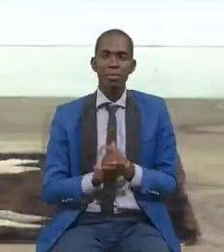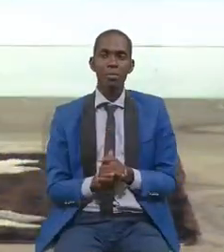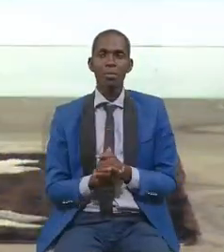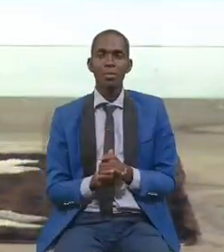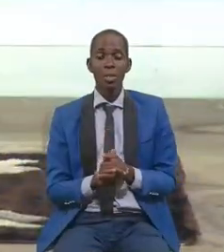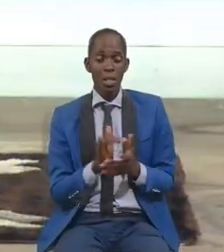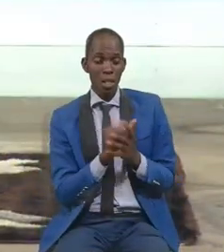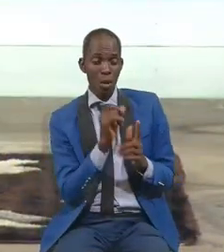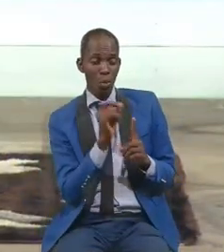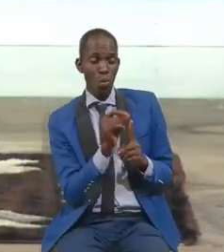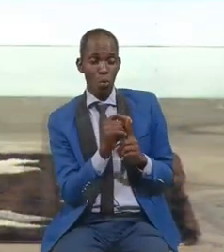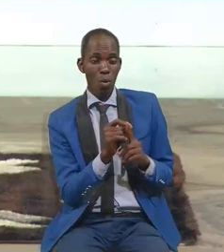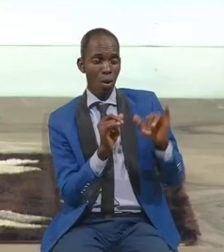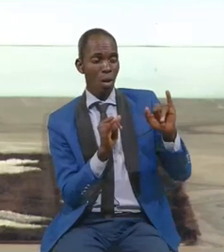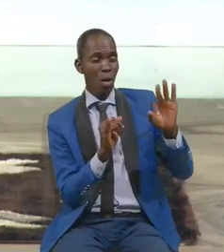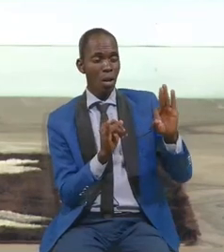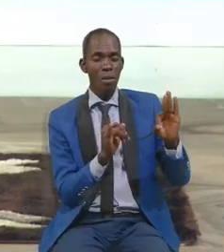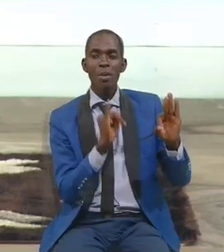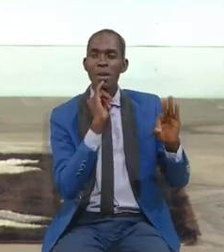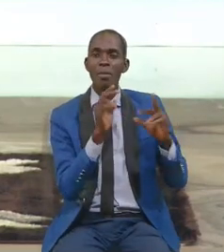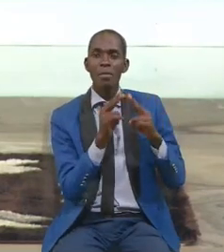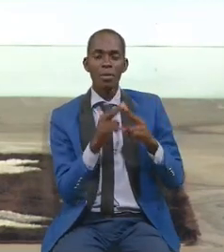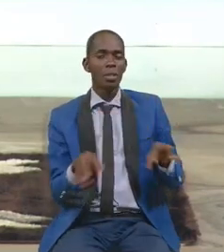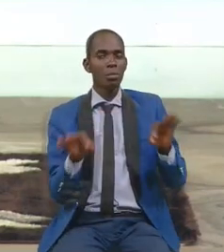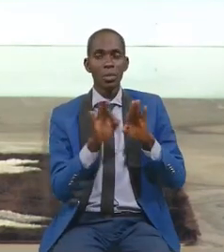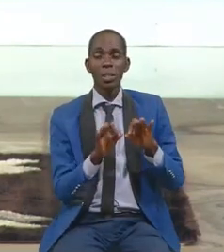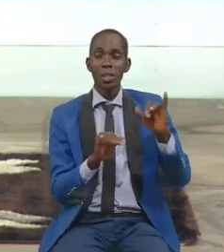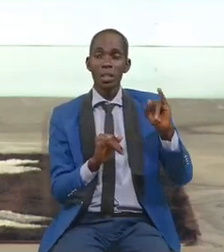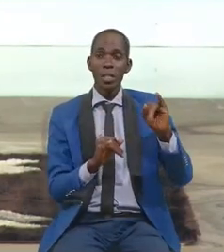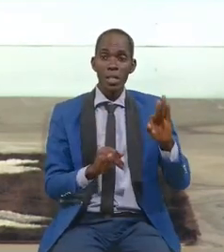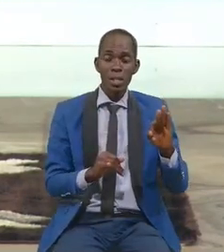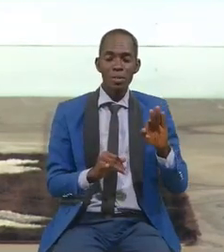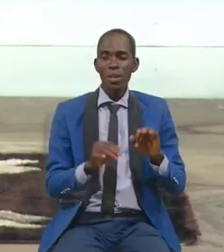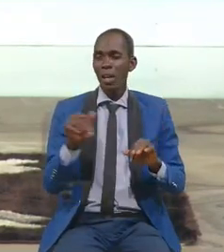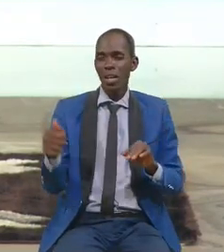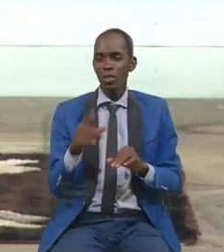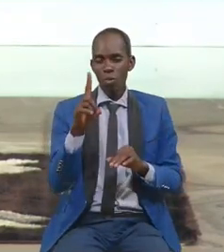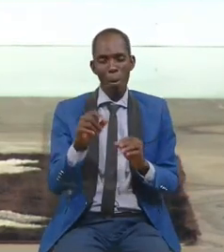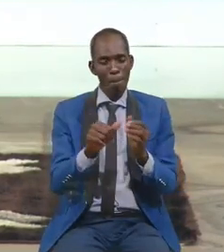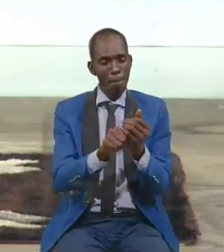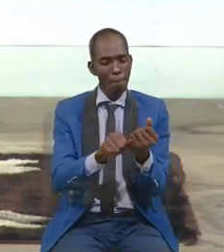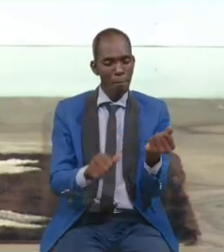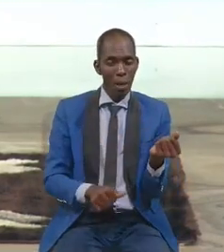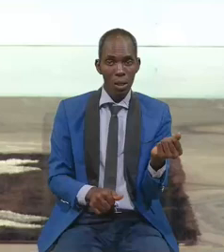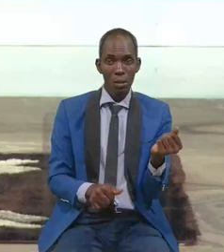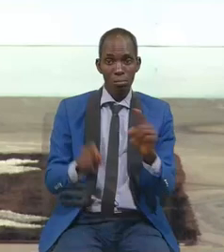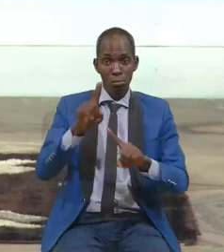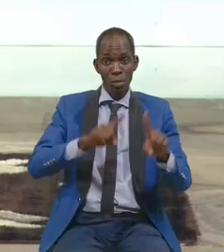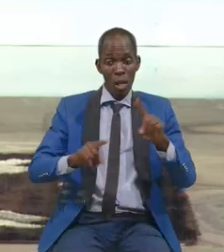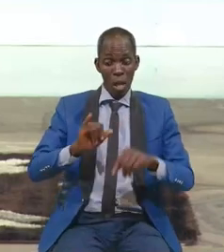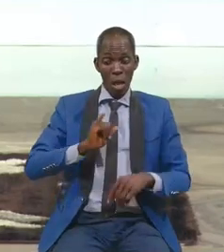Mais important. Mais. Nous ne sommes pas de ceux qui se retirent. Je ne vais pas me retirer.